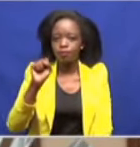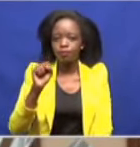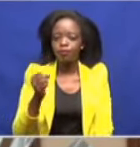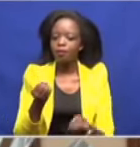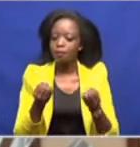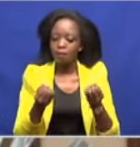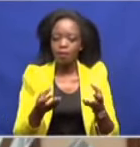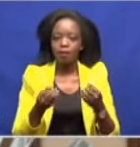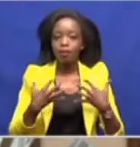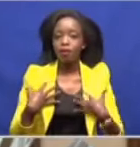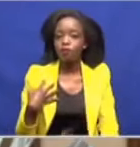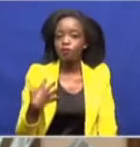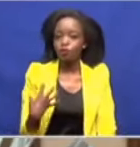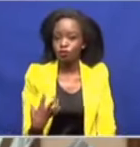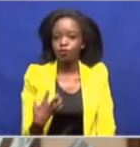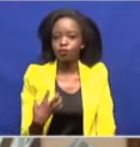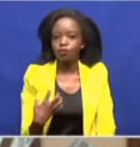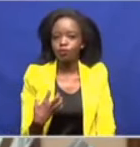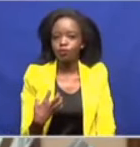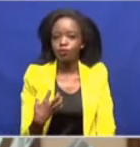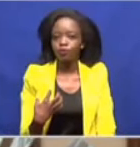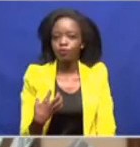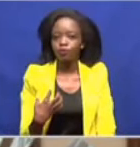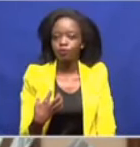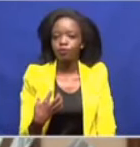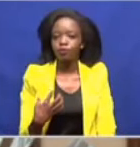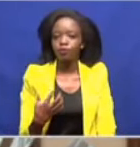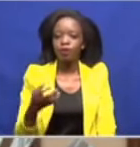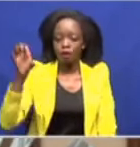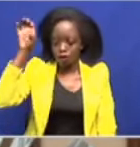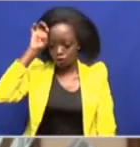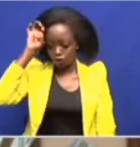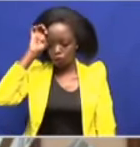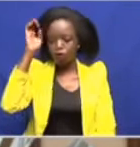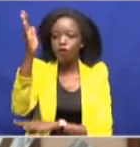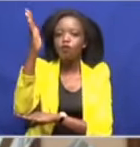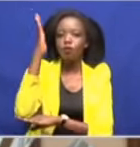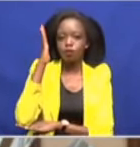Wingi wa utajiri na hekima na elimu ya Mungu.